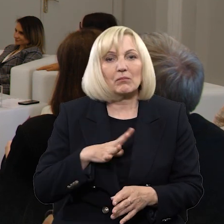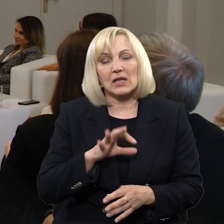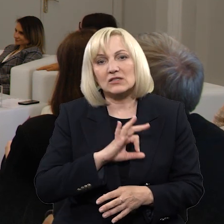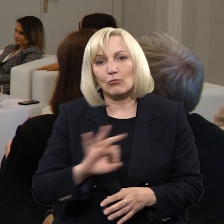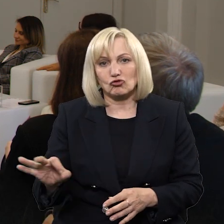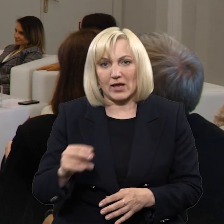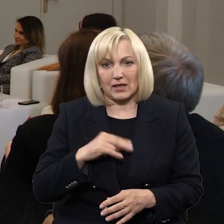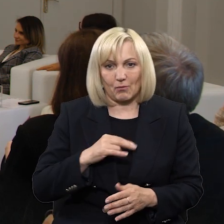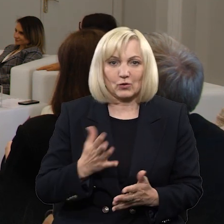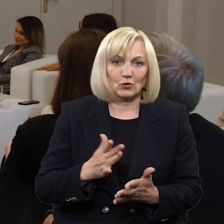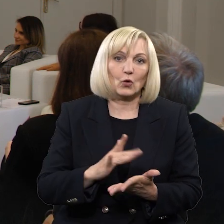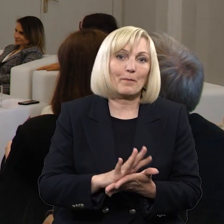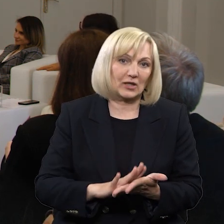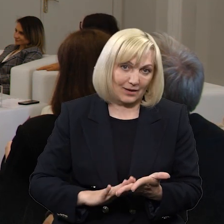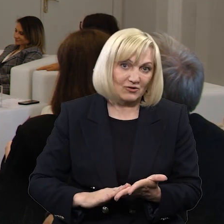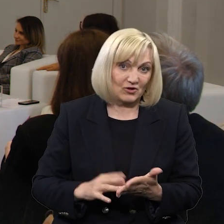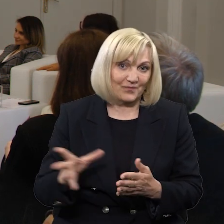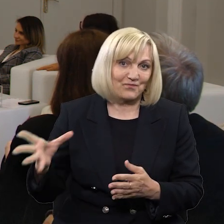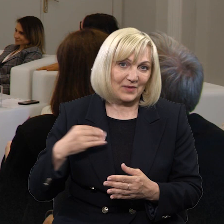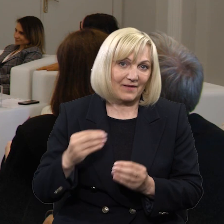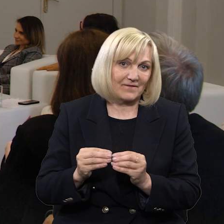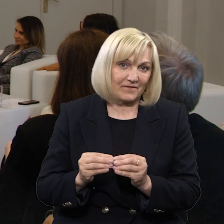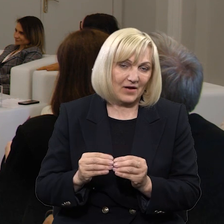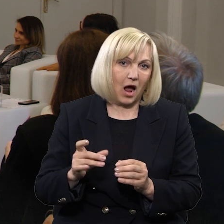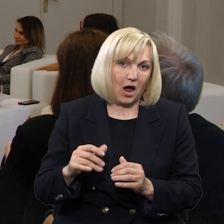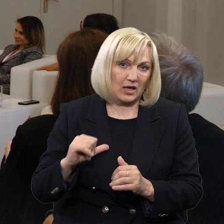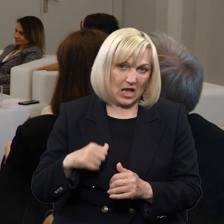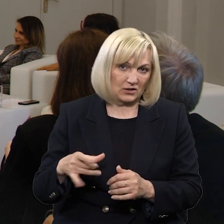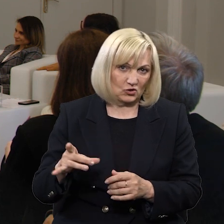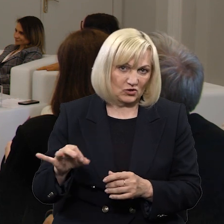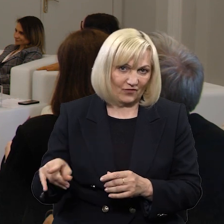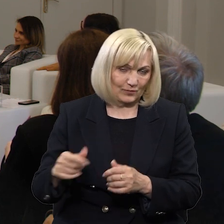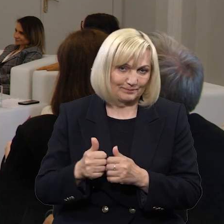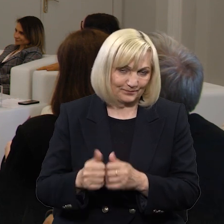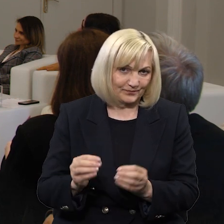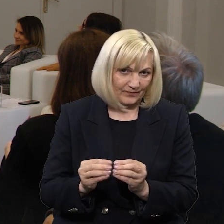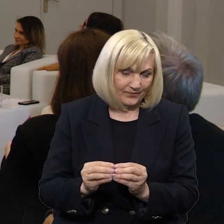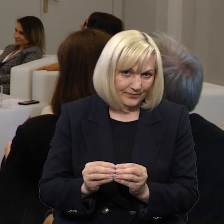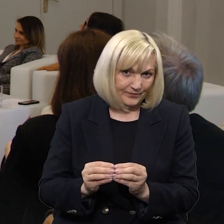замечательная работа которая продолжается с этим агентством и сейчас